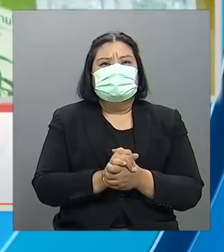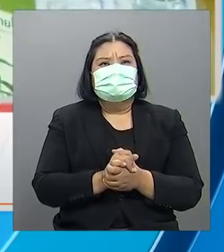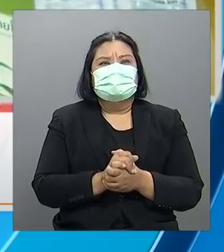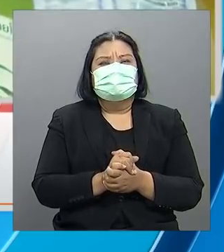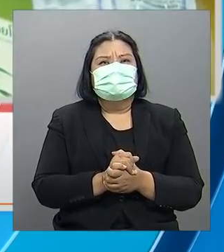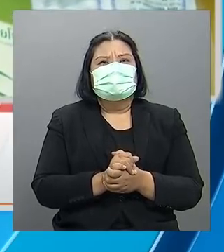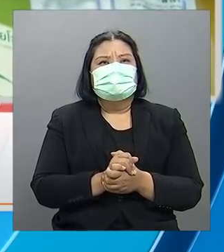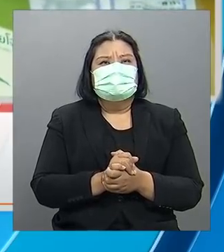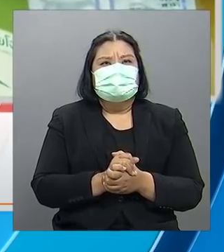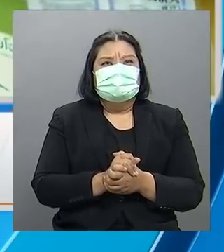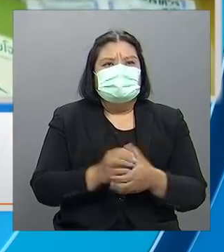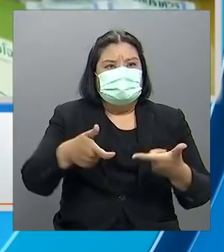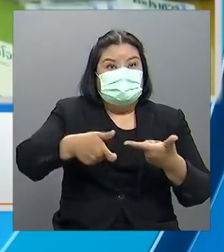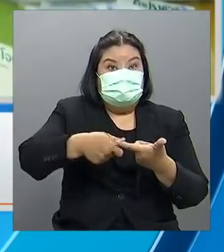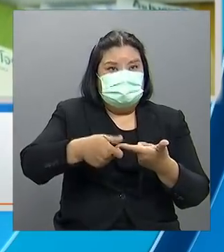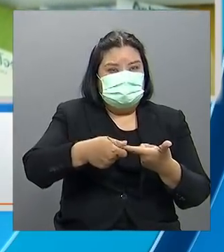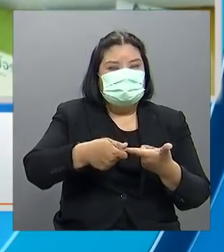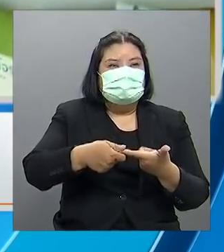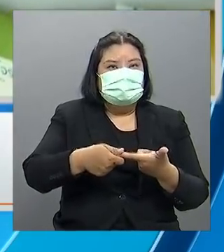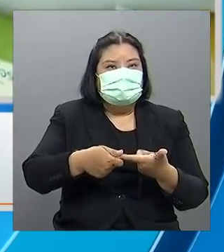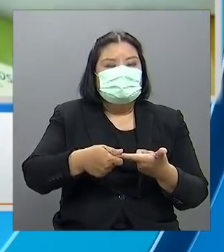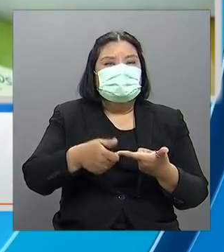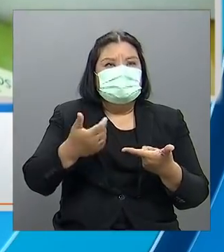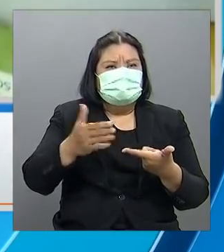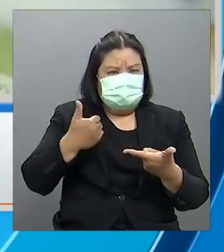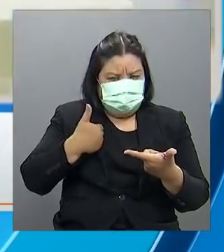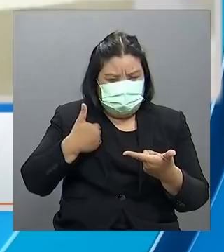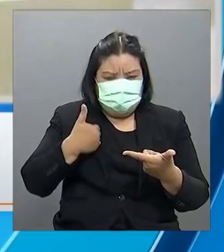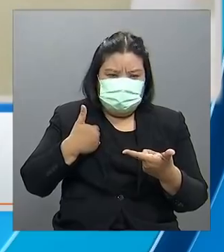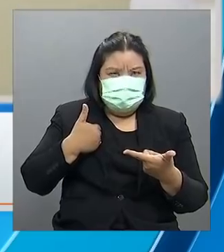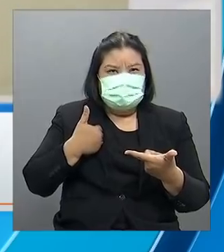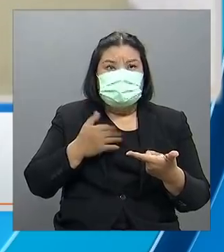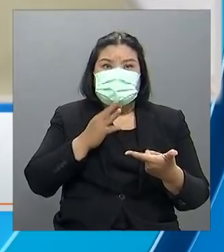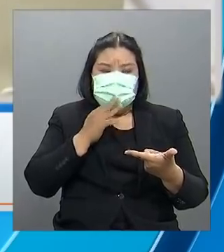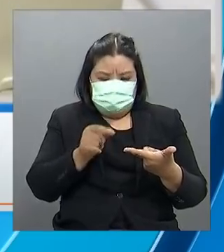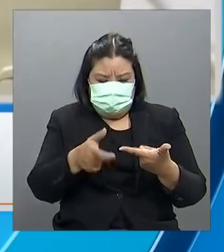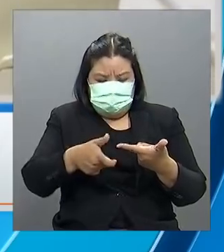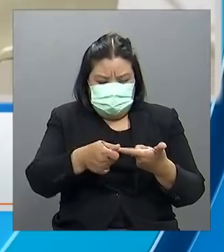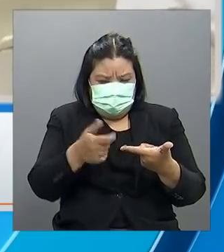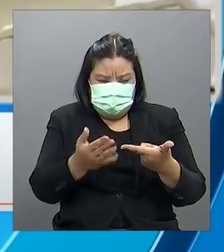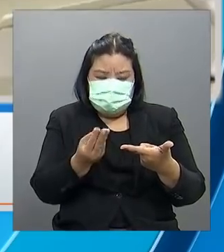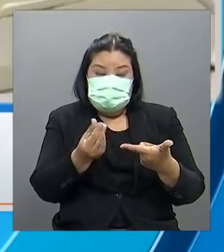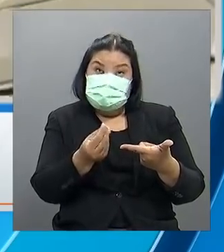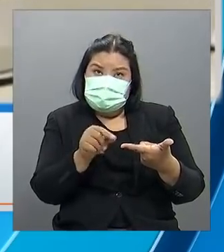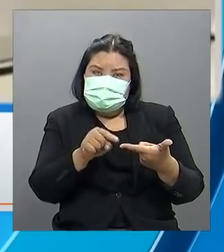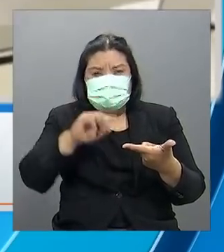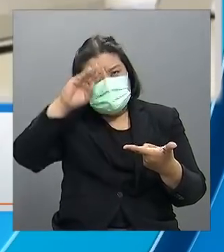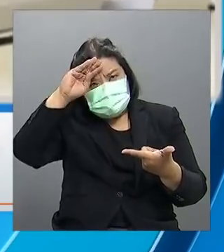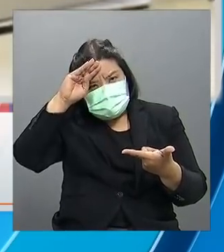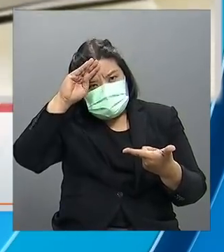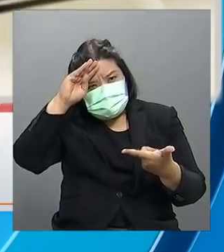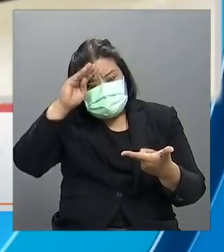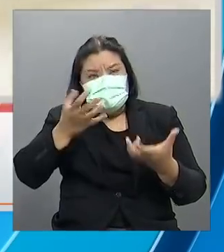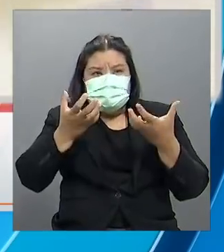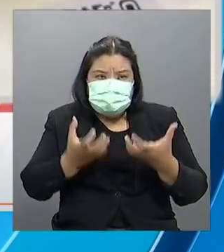รทีมบุคลากรการแพทย์ก็จะคอยประเมินดูว่าค่าแบบนี้ถือว่าปกติหรืออาการดีขึ้นอาการแย่ลงยังไงนะ